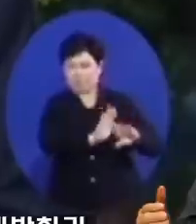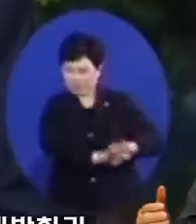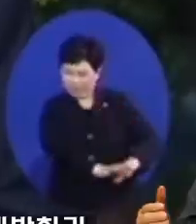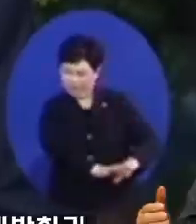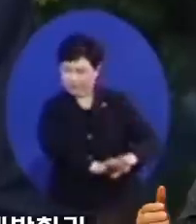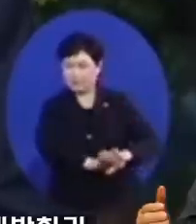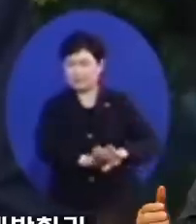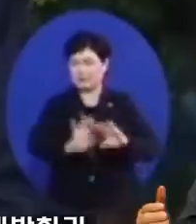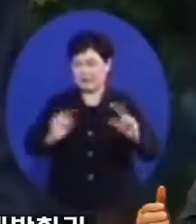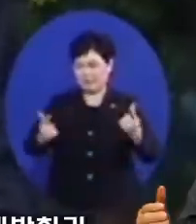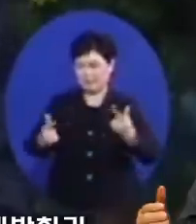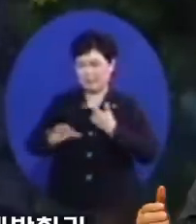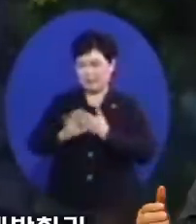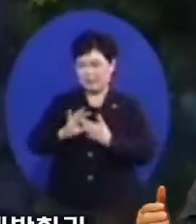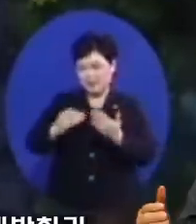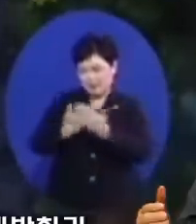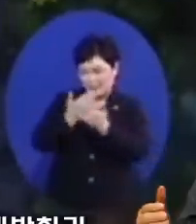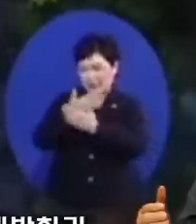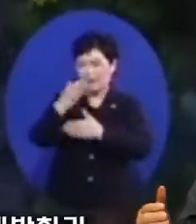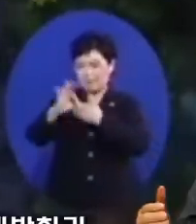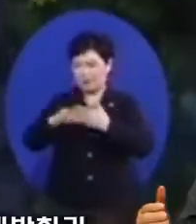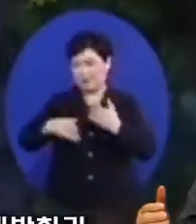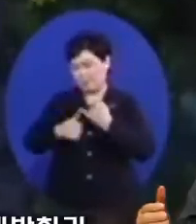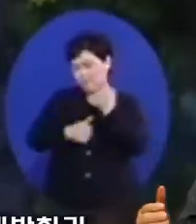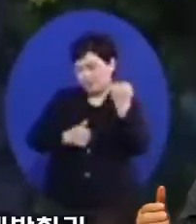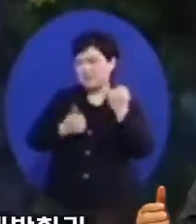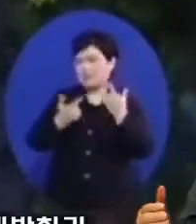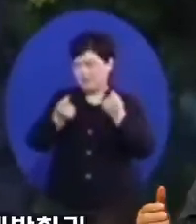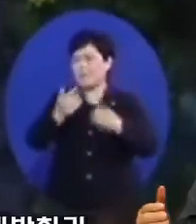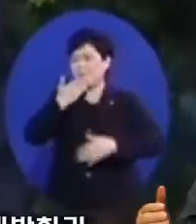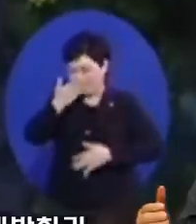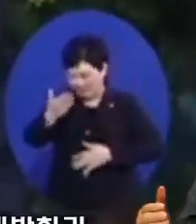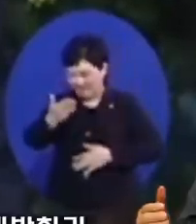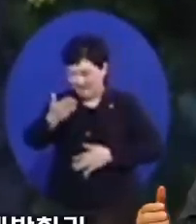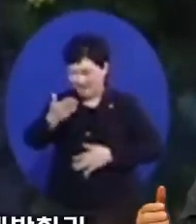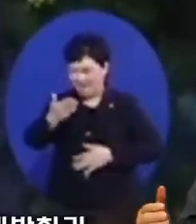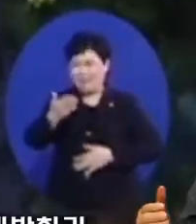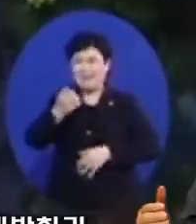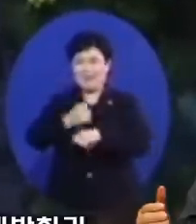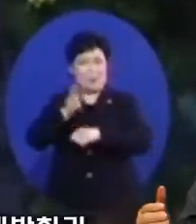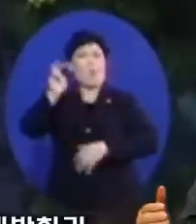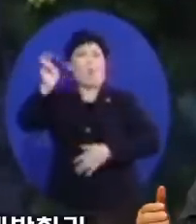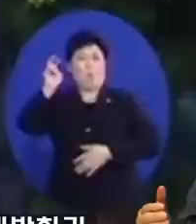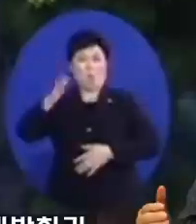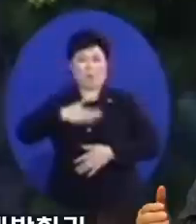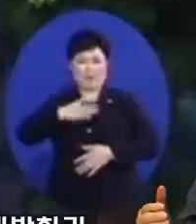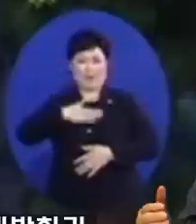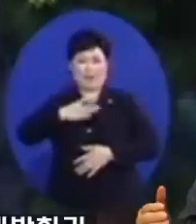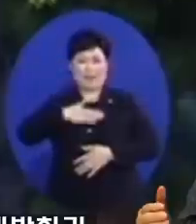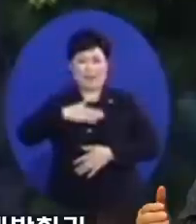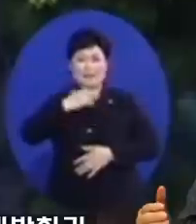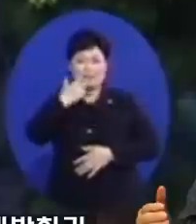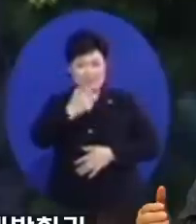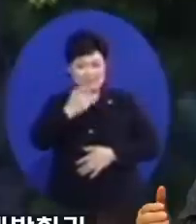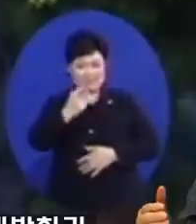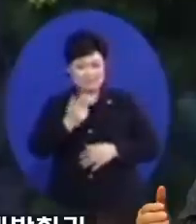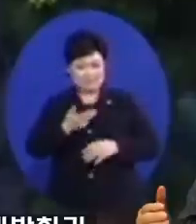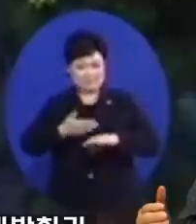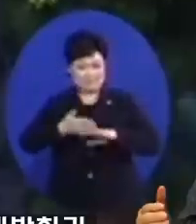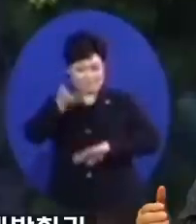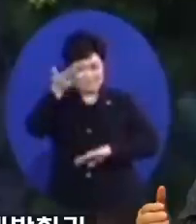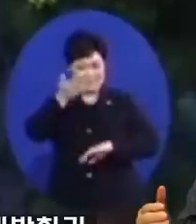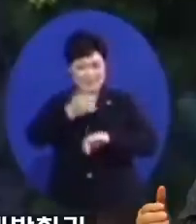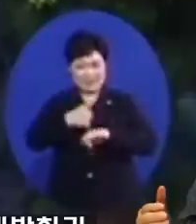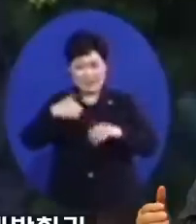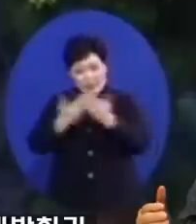개발을 하면은 김성애 목사같이 되는구나. 그러니 혹시 나는 70이 넘었지만은 지금도